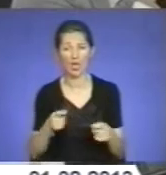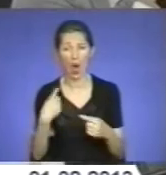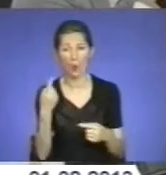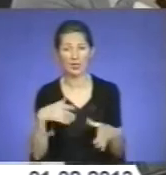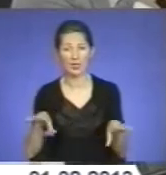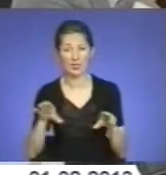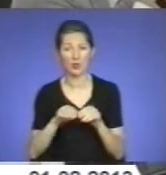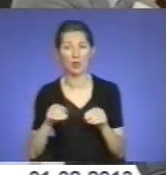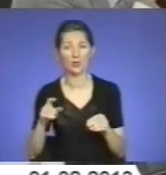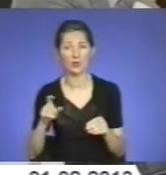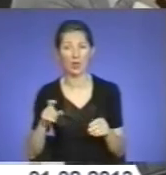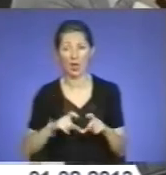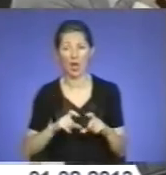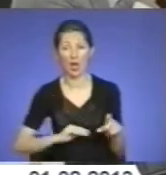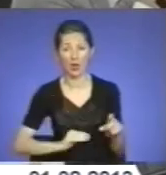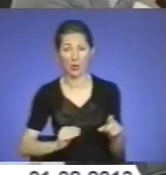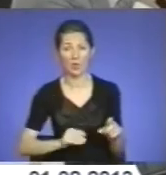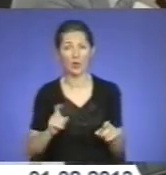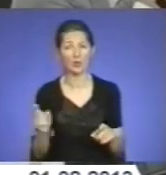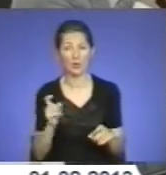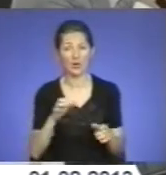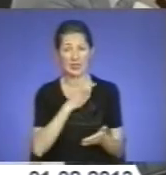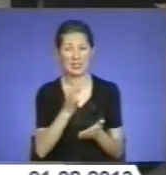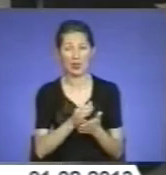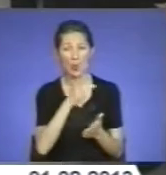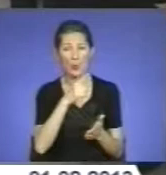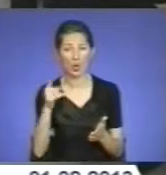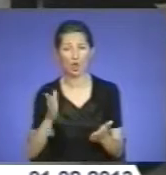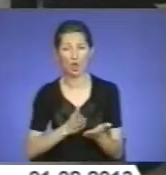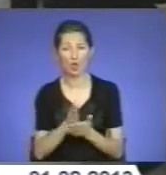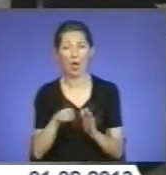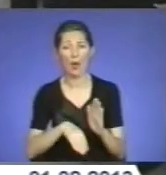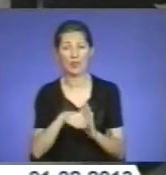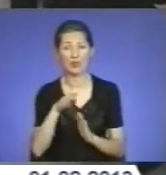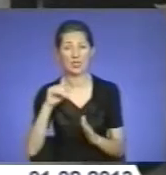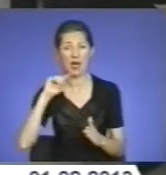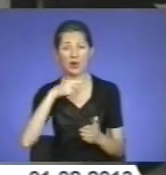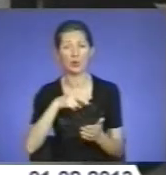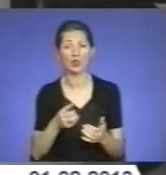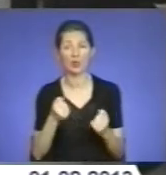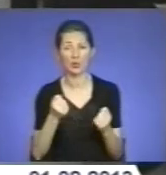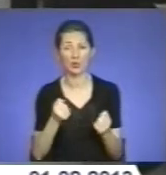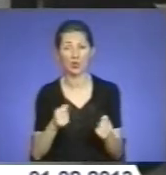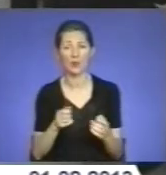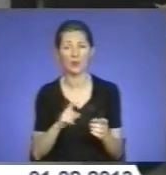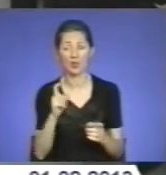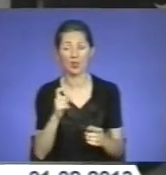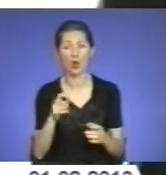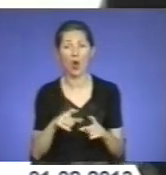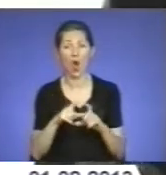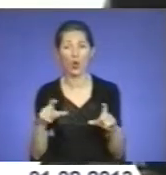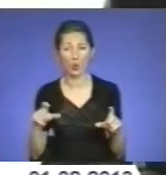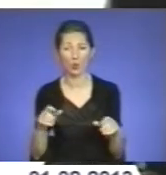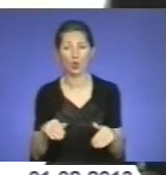суб'єктами господарювання у звітному періоді спрямовувалась на підвищення економічної стійкості господарського комплексу, зростання